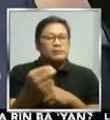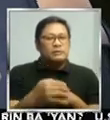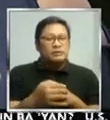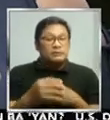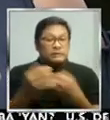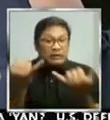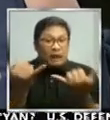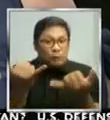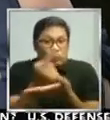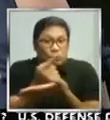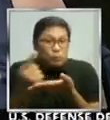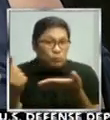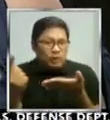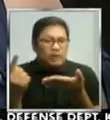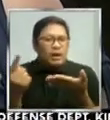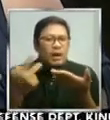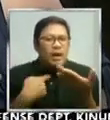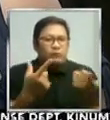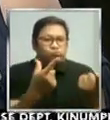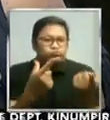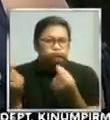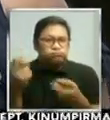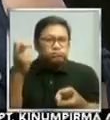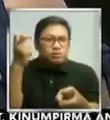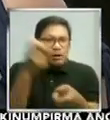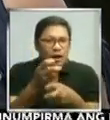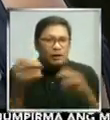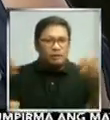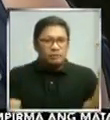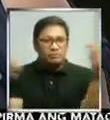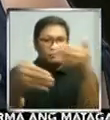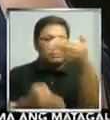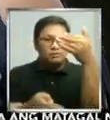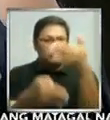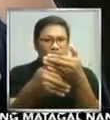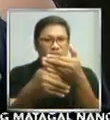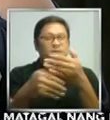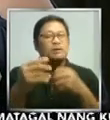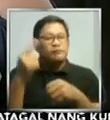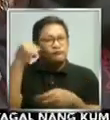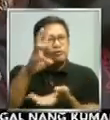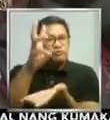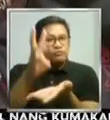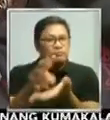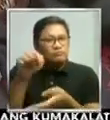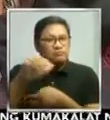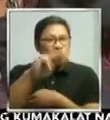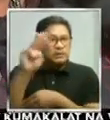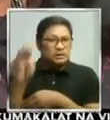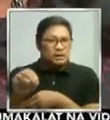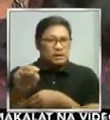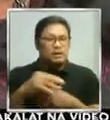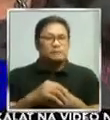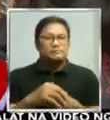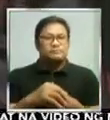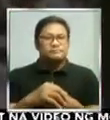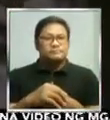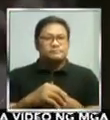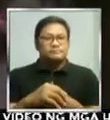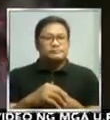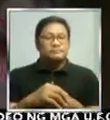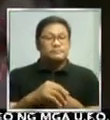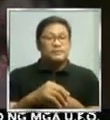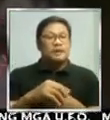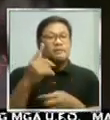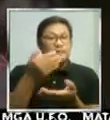na ito isasagawa yung hard lockdown na ibibigay niya para sa Distrito 1 at Chagos ng Manila. Magbibili po ng